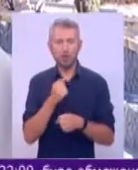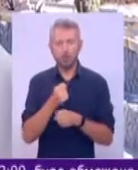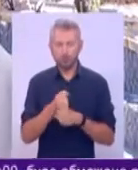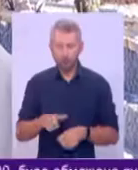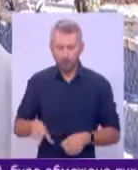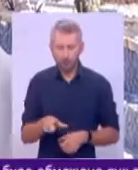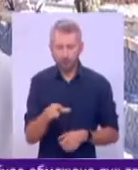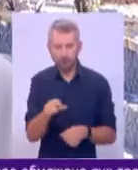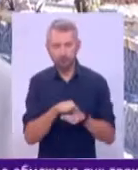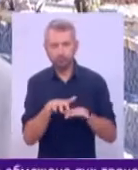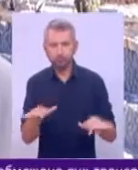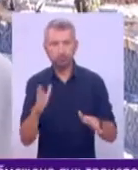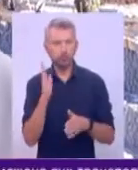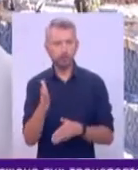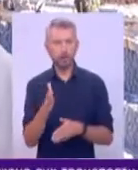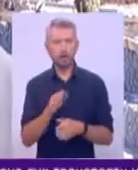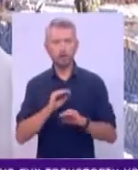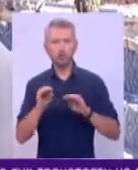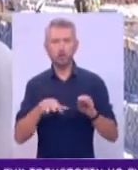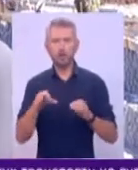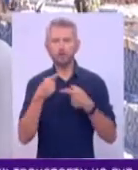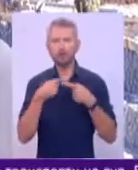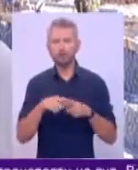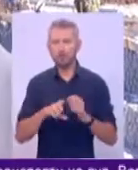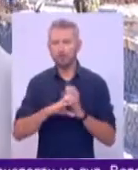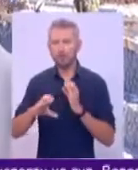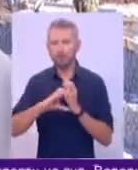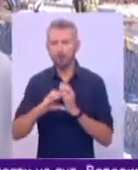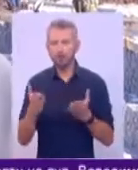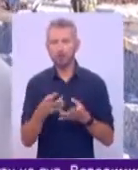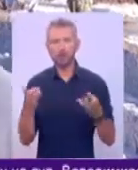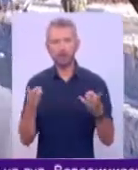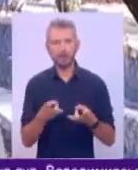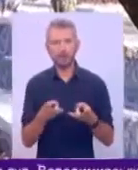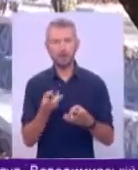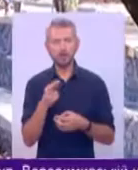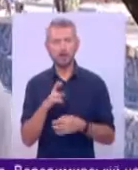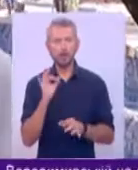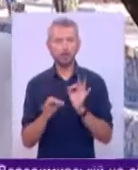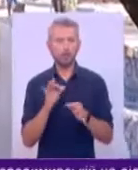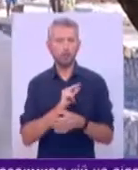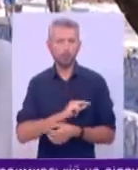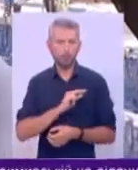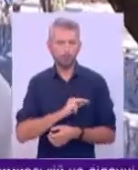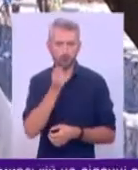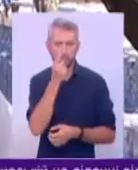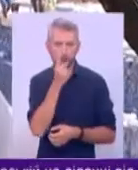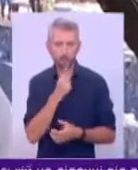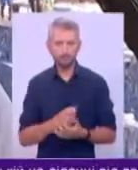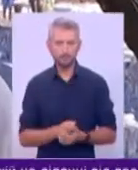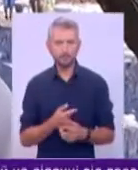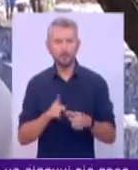доріжко-стежкова мережа, влаштовані всі інженерні мережі, які необхідні для нормального функціонування парку.